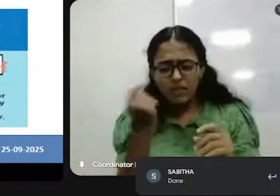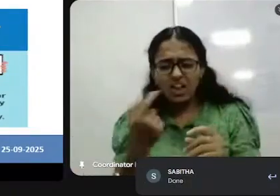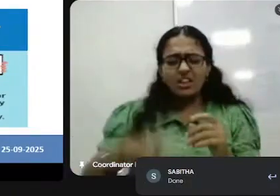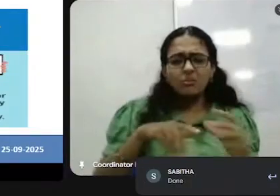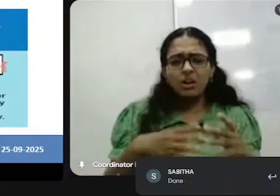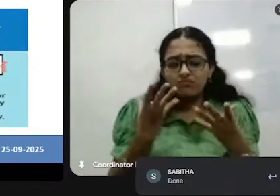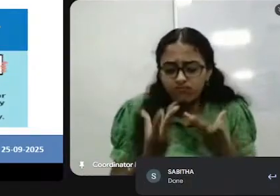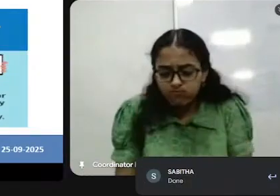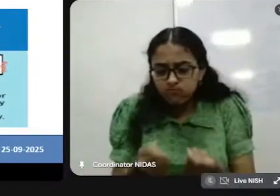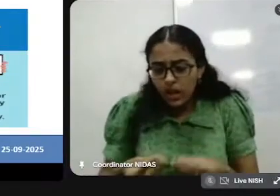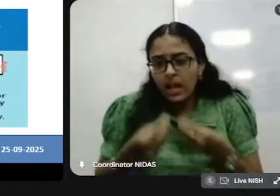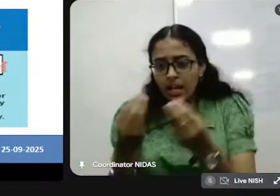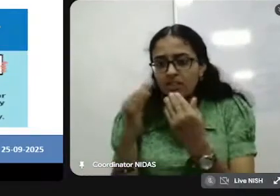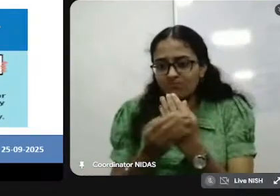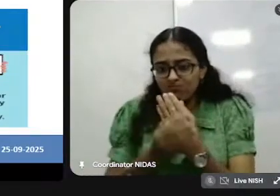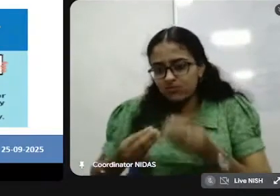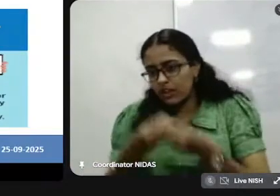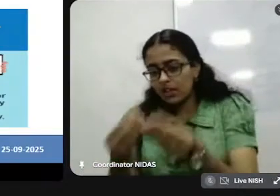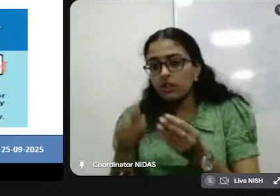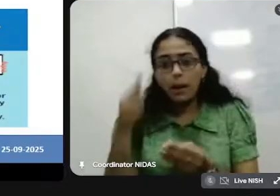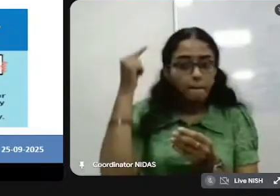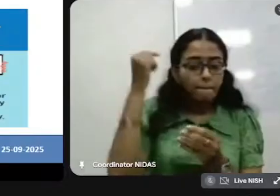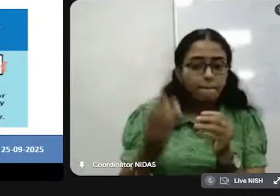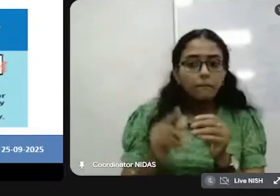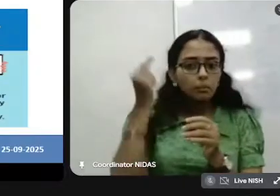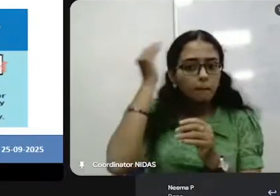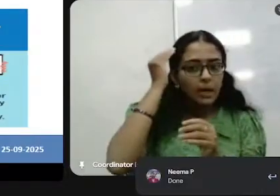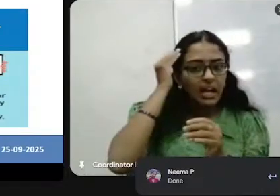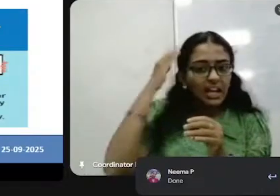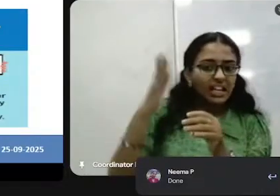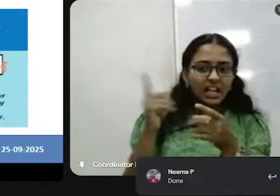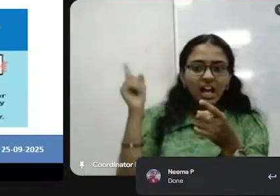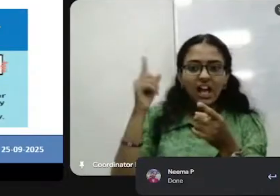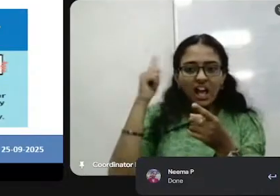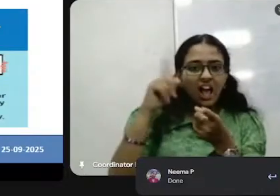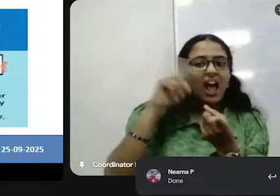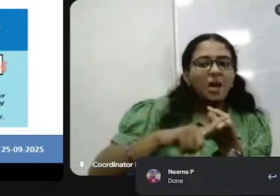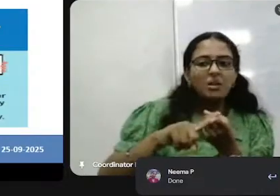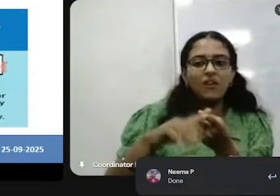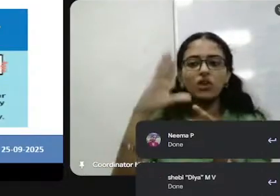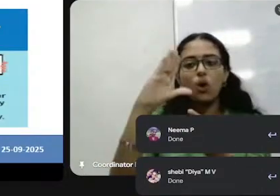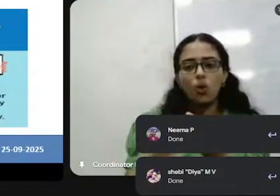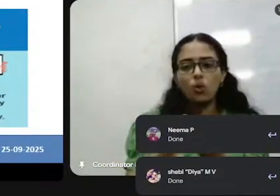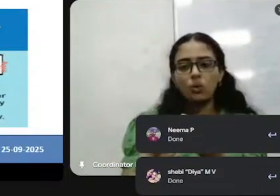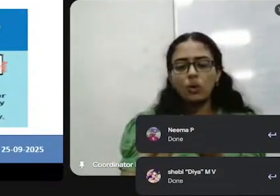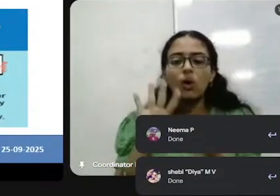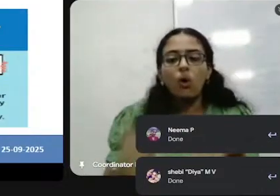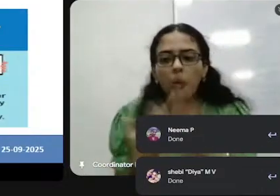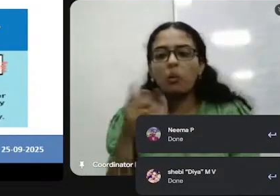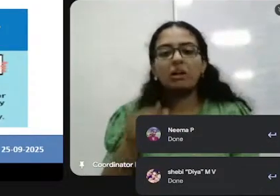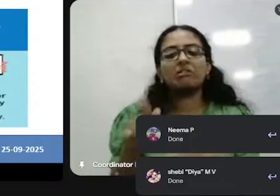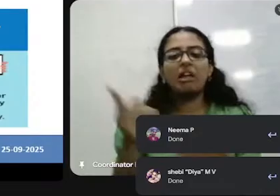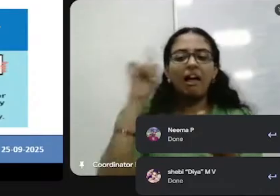ട്രീറ്റ്മെന്റ് കൊടുക്കുന്നോ അത്രത്തോളം ബ്രെയിനിന് ഡാമേജ് വരുന്നത് കുറയും. അതേപോലെ തന്നെ ഡിസബിലിറ്റിയുടെ ശതമാനവും